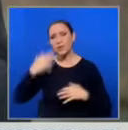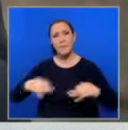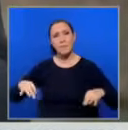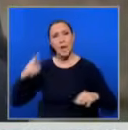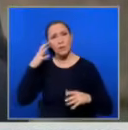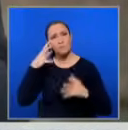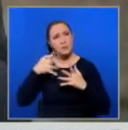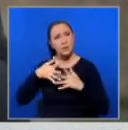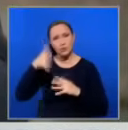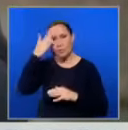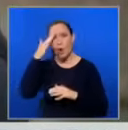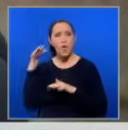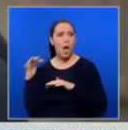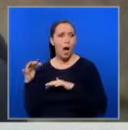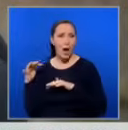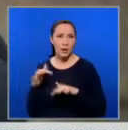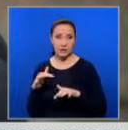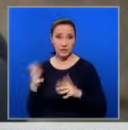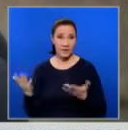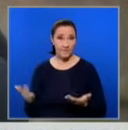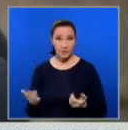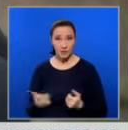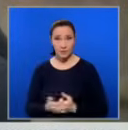психично болни, агресивни.